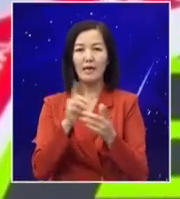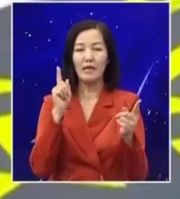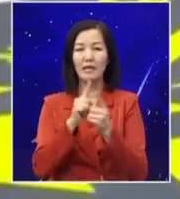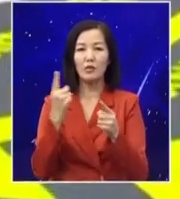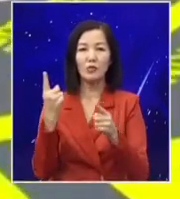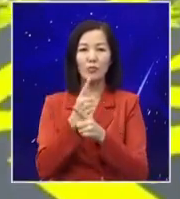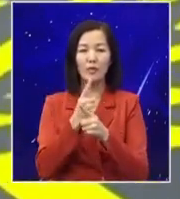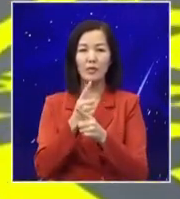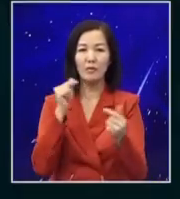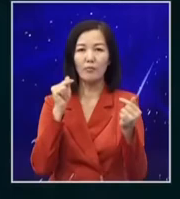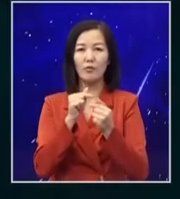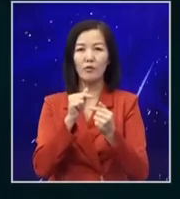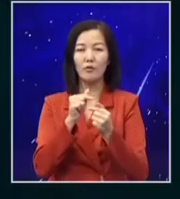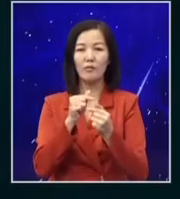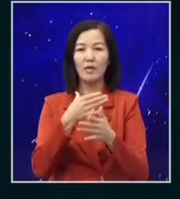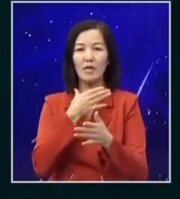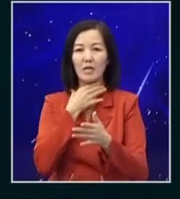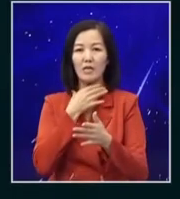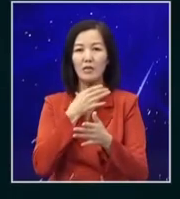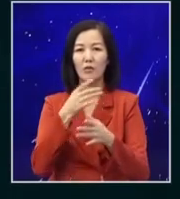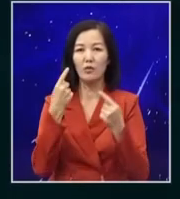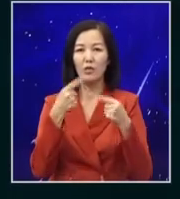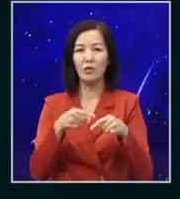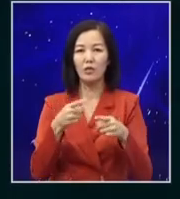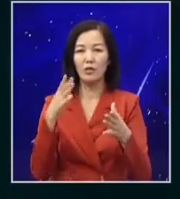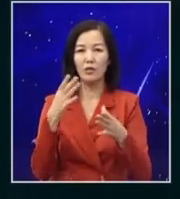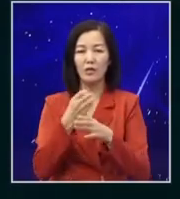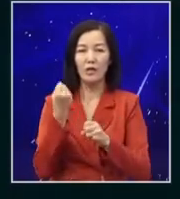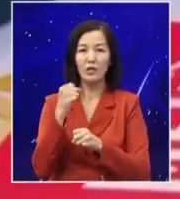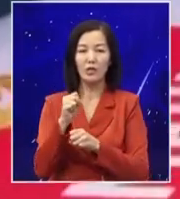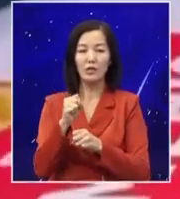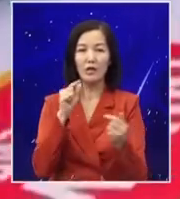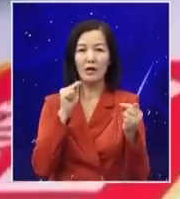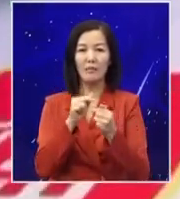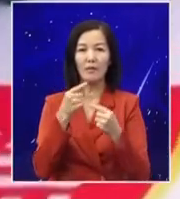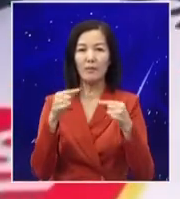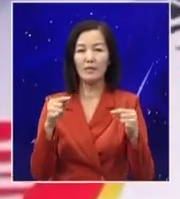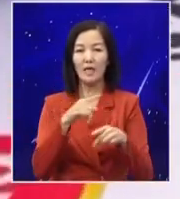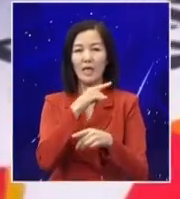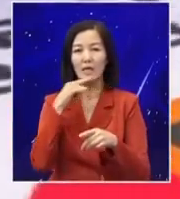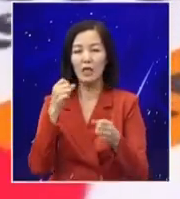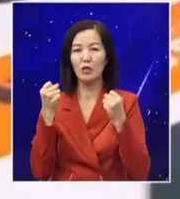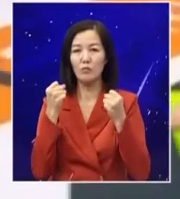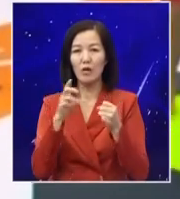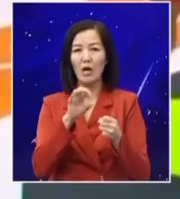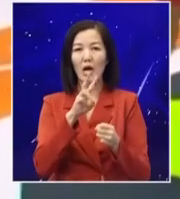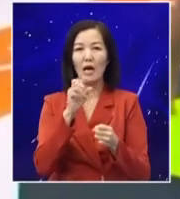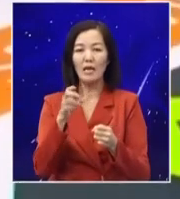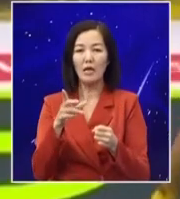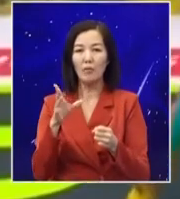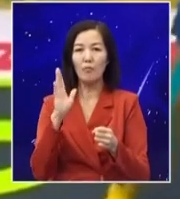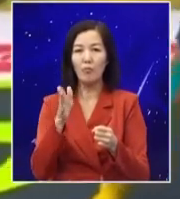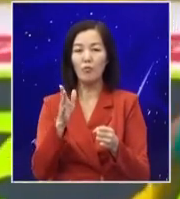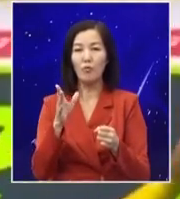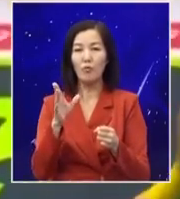бірінші раундында қарсыласын қалқындыру әдісімен тізе бүктірді. Бастапқыда Хамитовтың қарсыласы басқа бір ресейлік спортшы Олег Касинов болуы керек